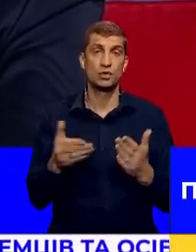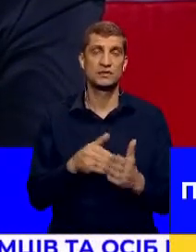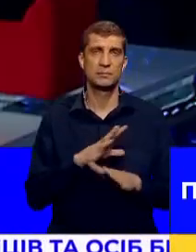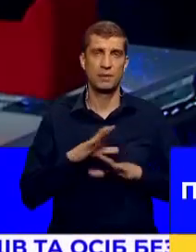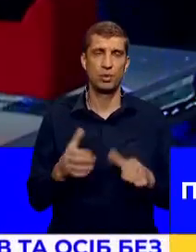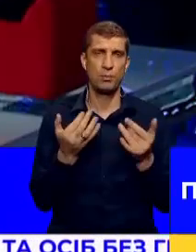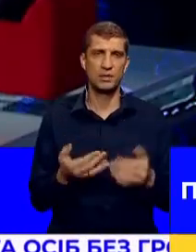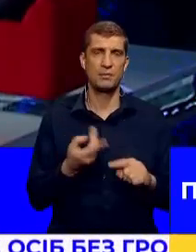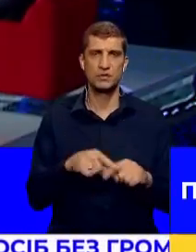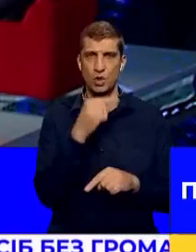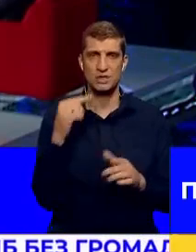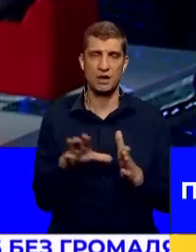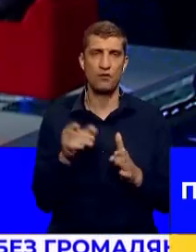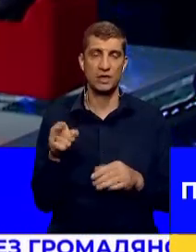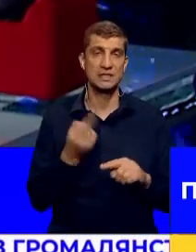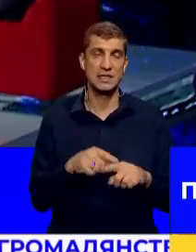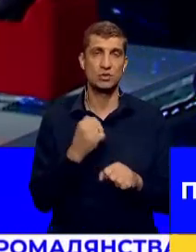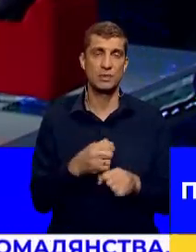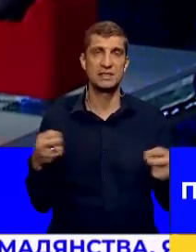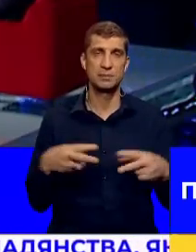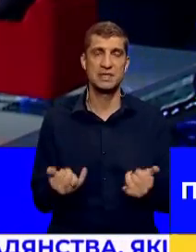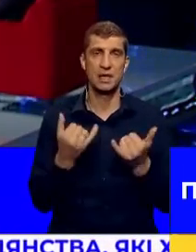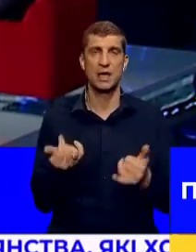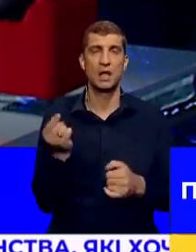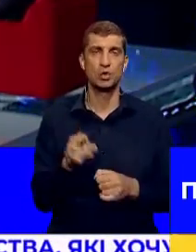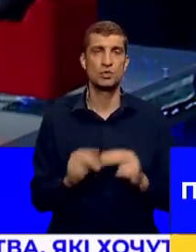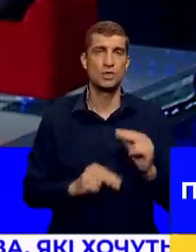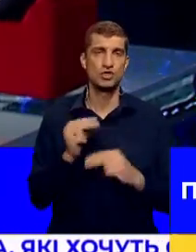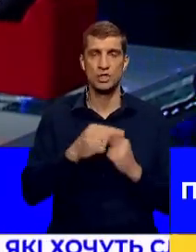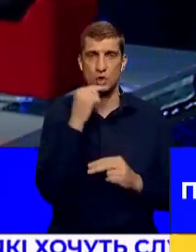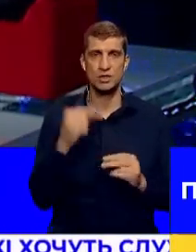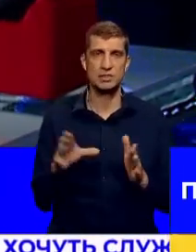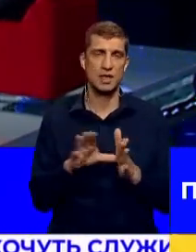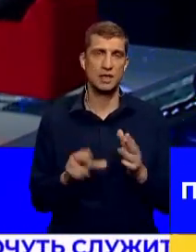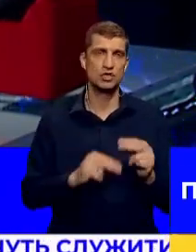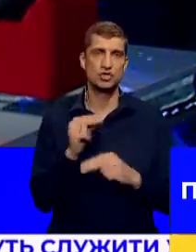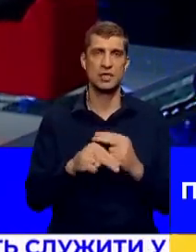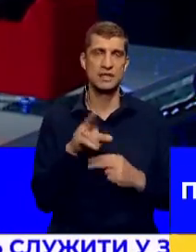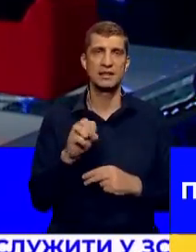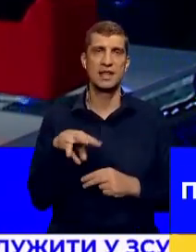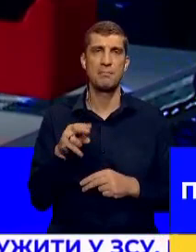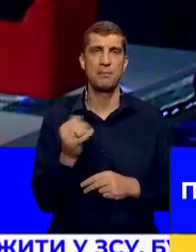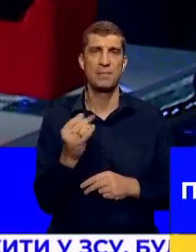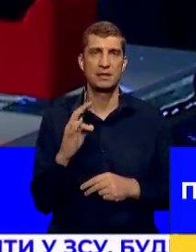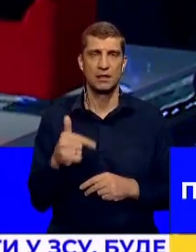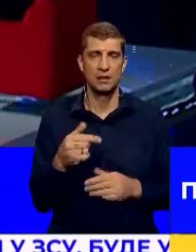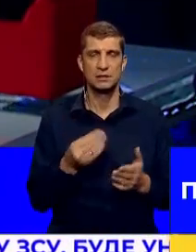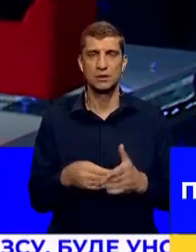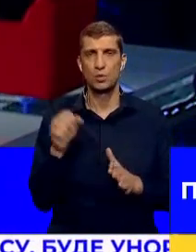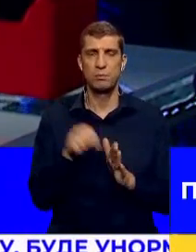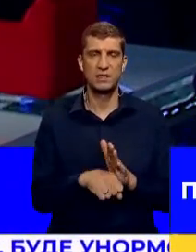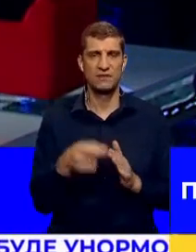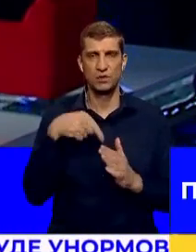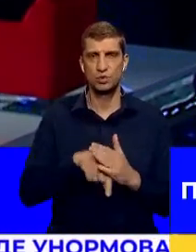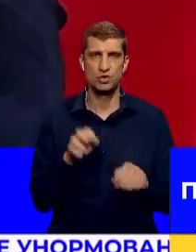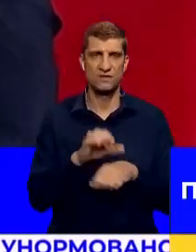російській електриці. Вони це зробили спеціально для того, щоб через російську електрику, через демпінг цін, убити внутрішнє